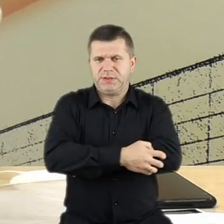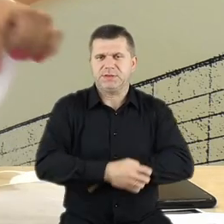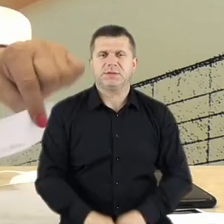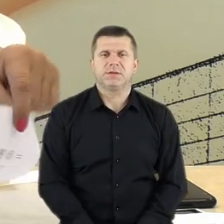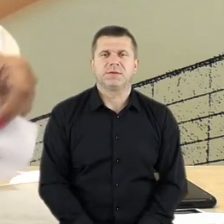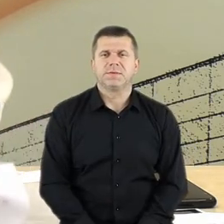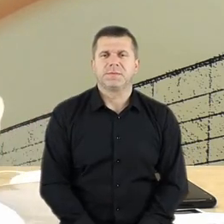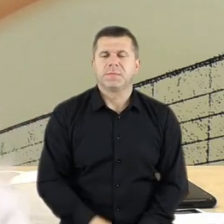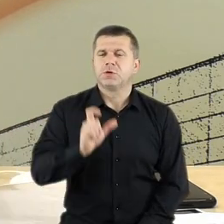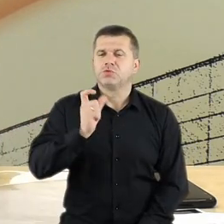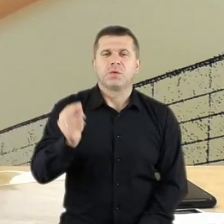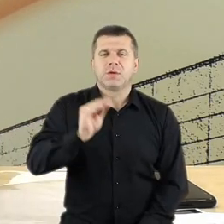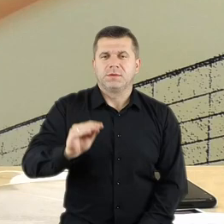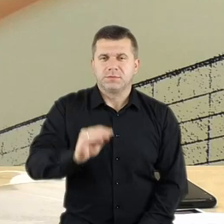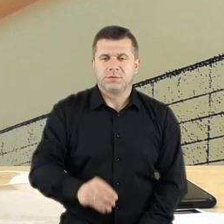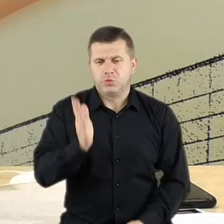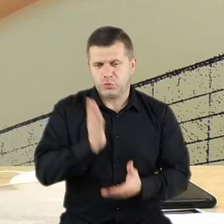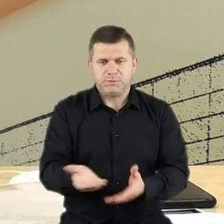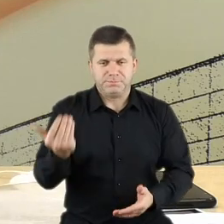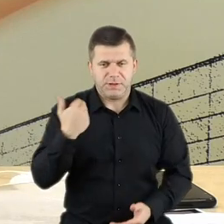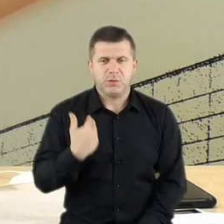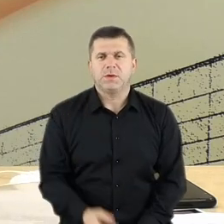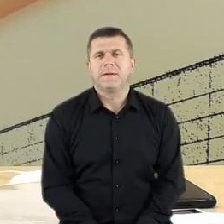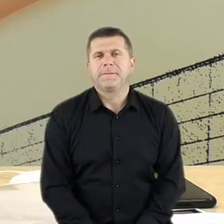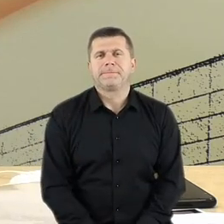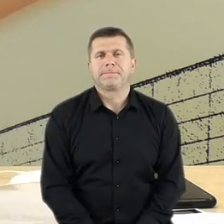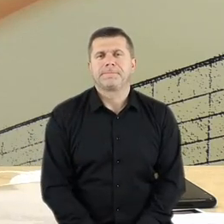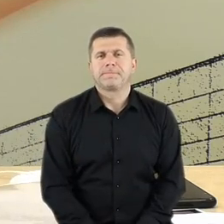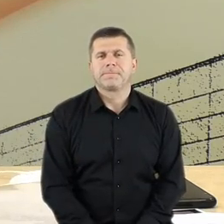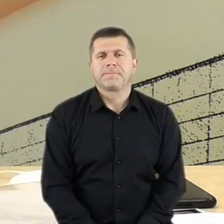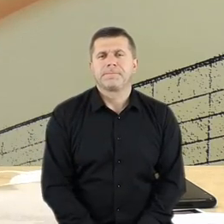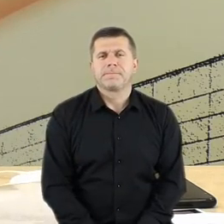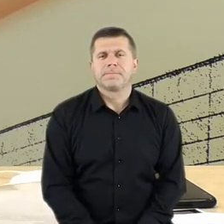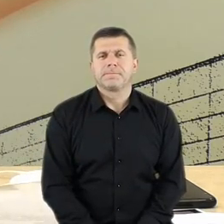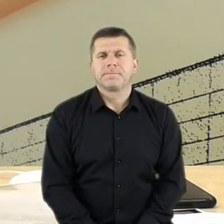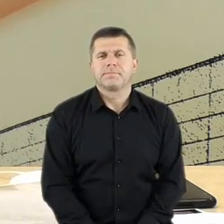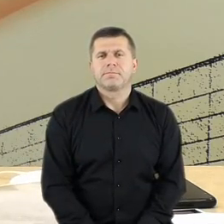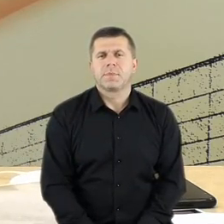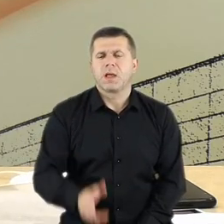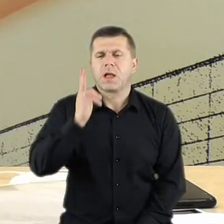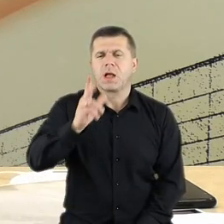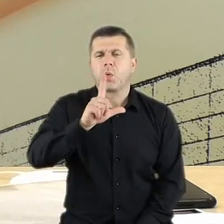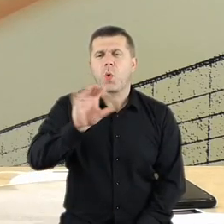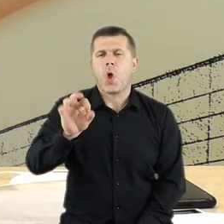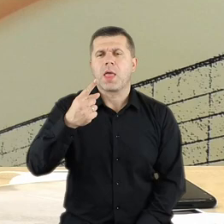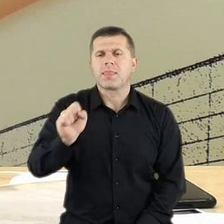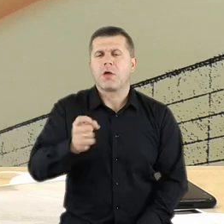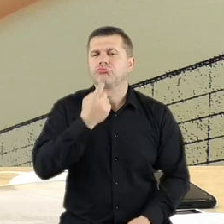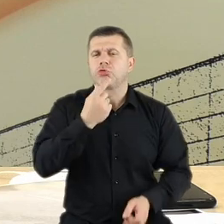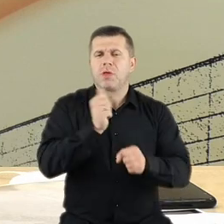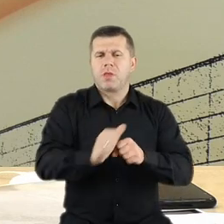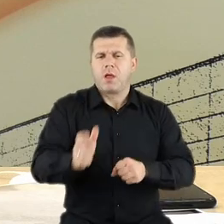wiesz co jeszcze to już było ktoro A kłoda Co to jest Kłoda